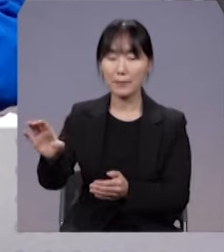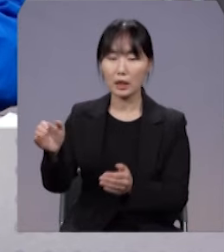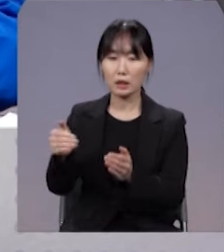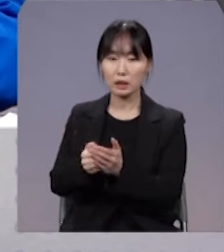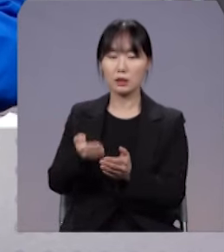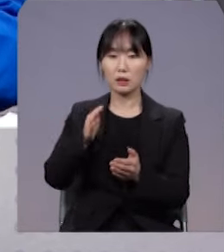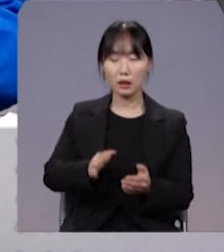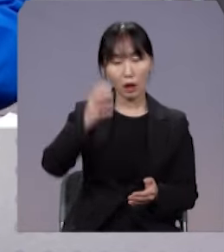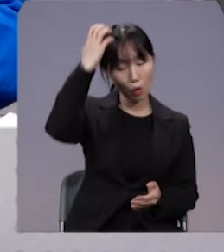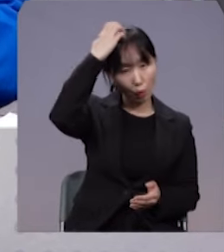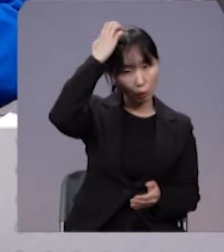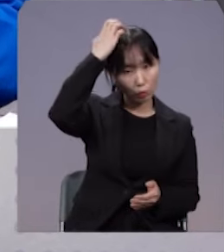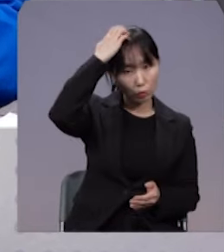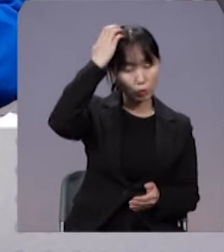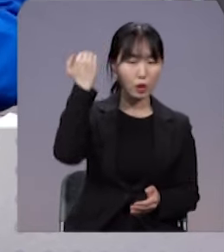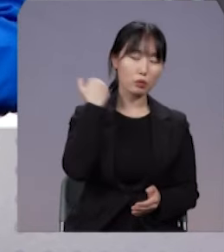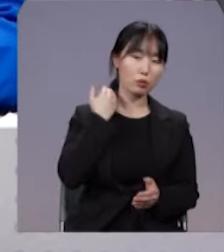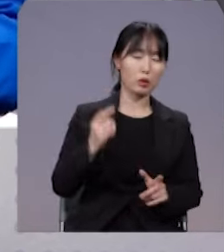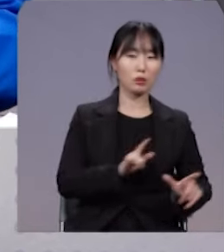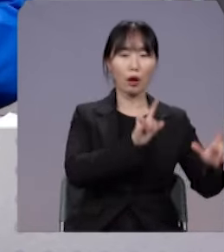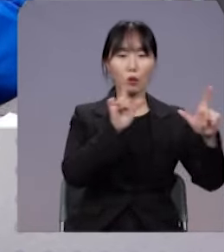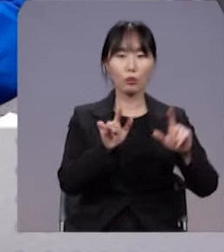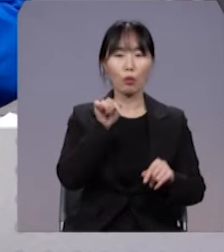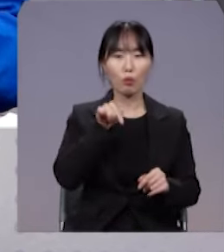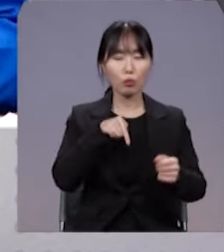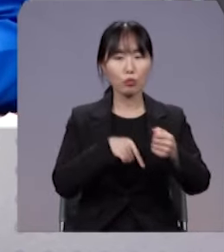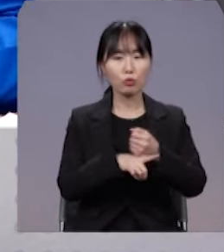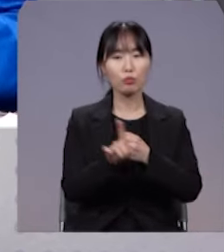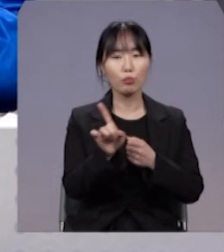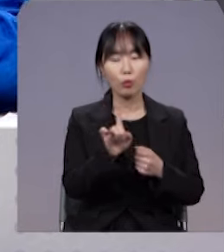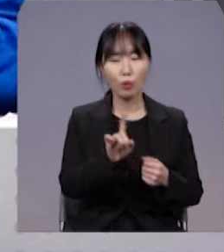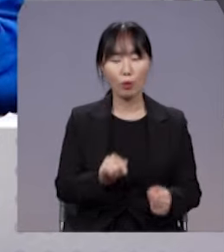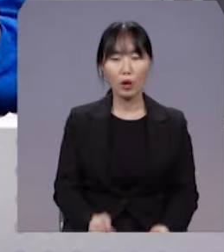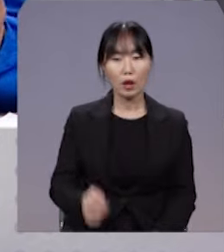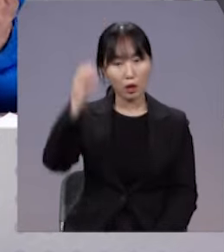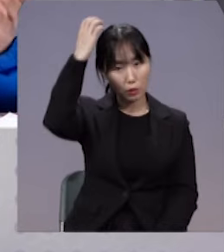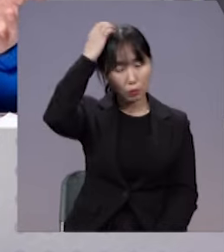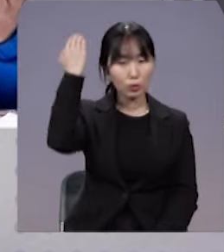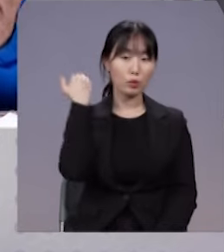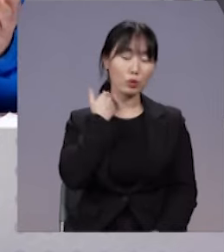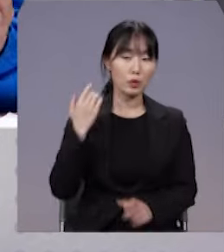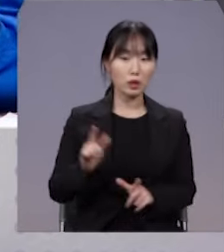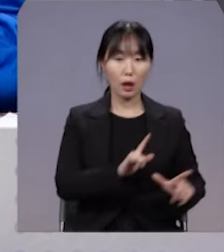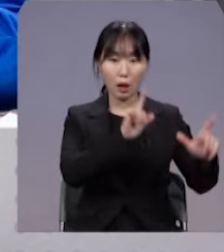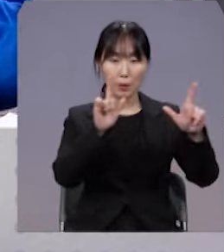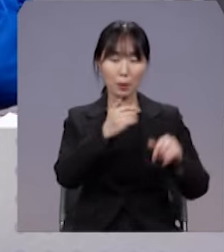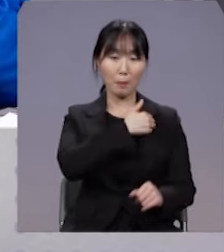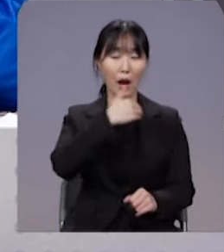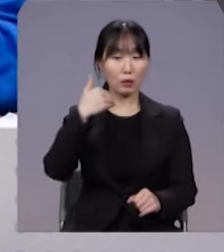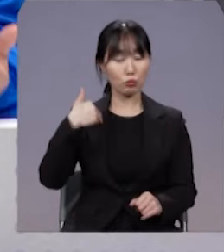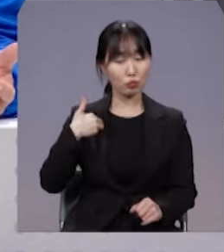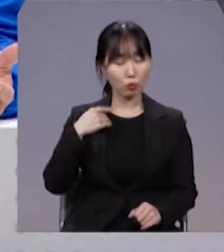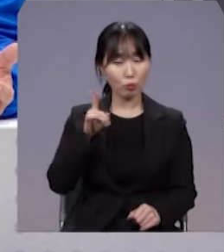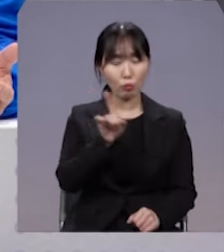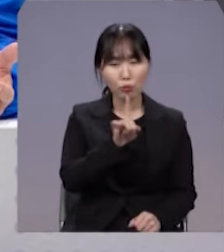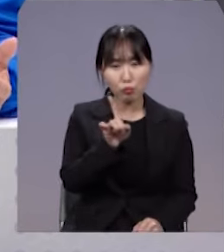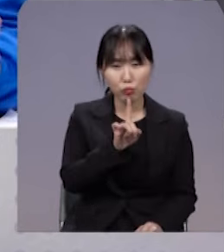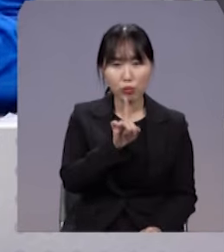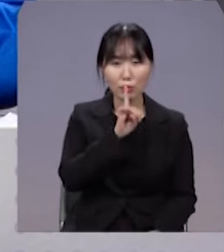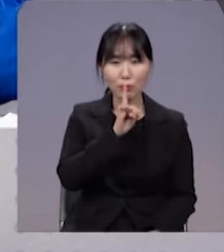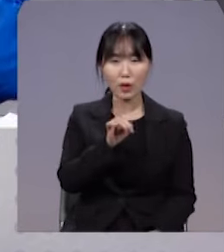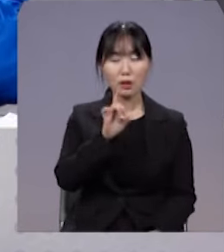그 종회는 전세를 살고 있지 않습니까 전세 살면서 우리 영종의 만족도가 높다라는 말씀을 내가 직접 들었습니다